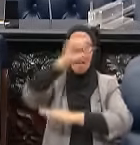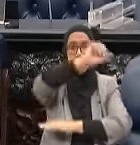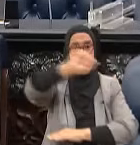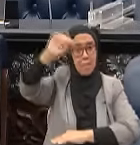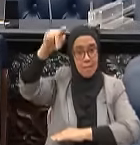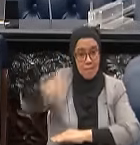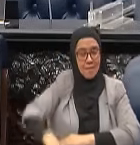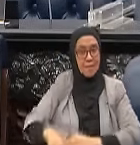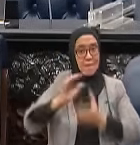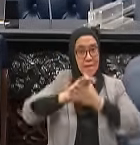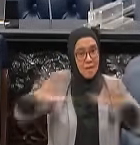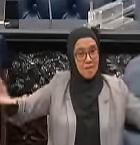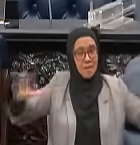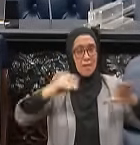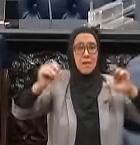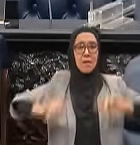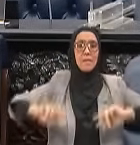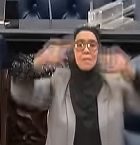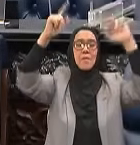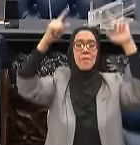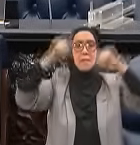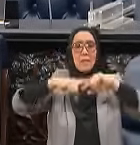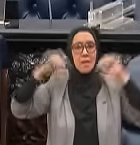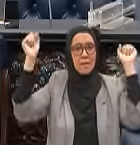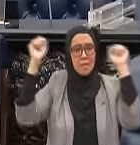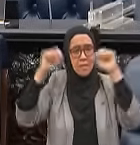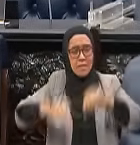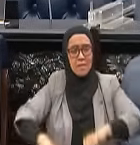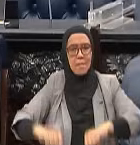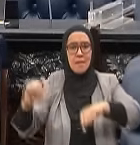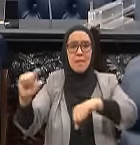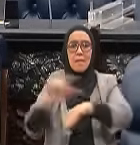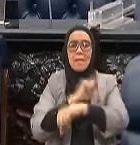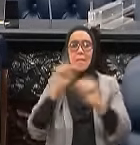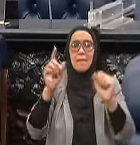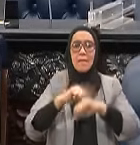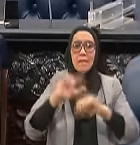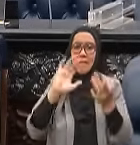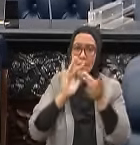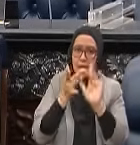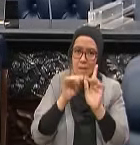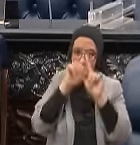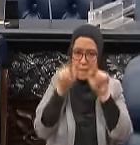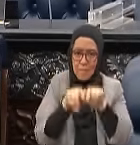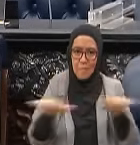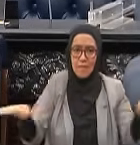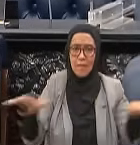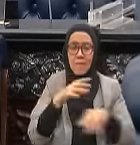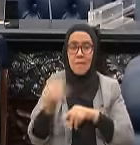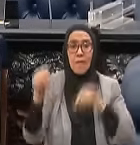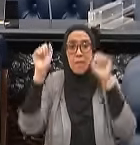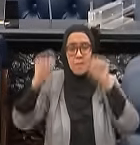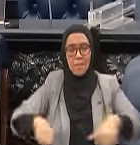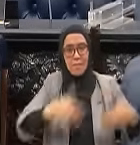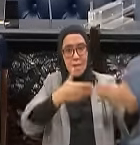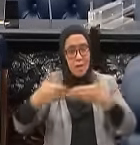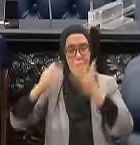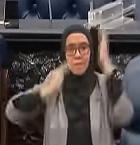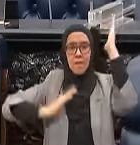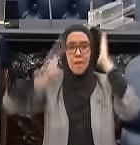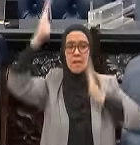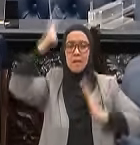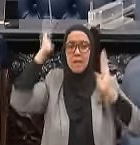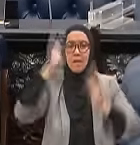ke pasti internet di rantau ini Perhubungan kedua dosis Tamini juga akan menyambungkan beli set terus dengan